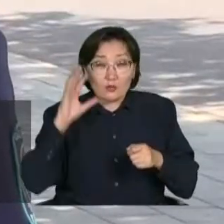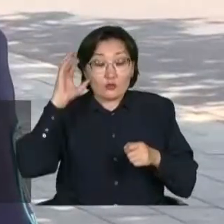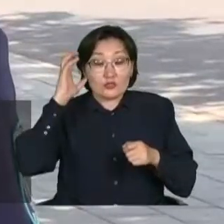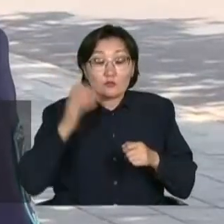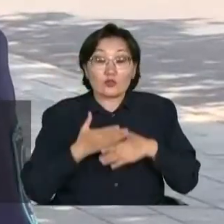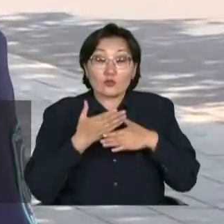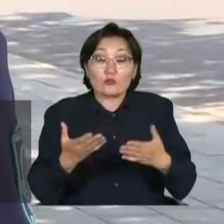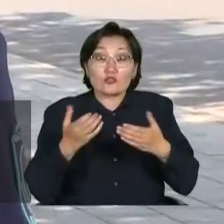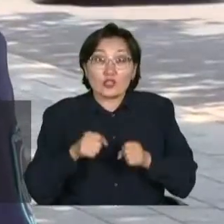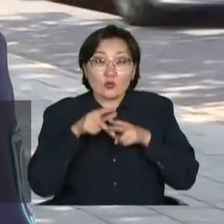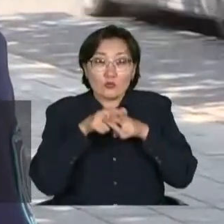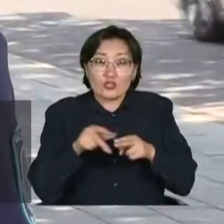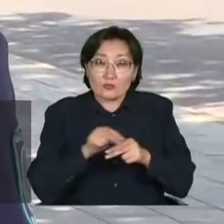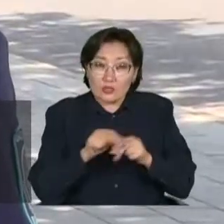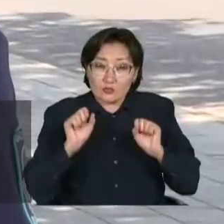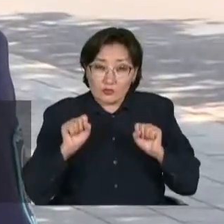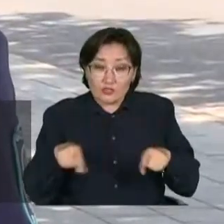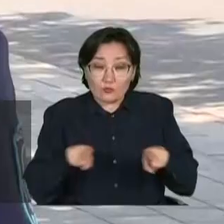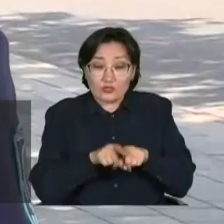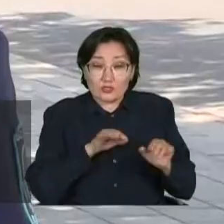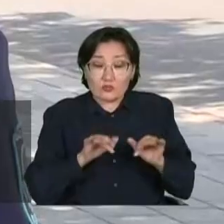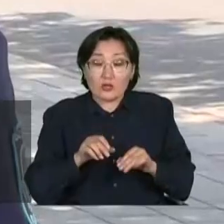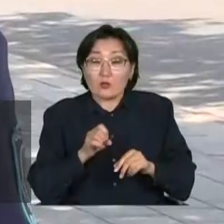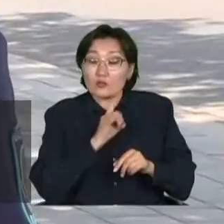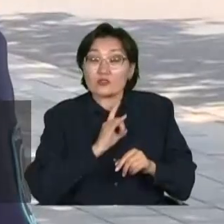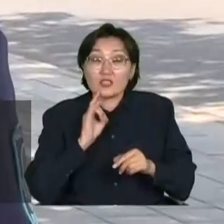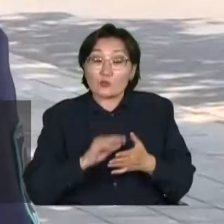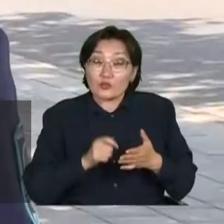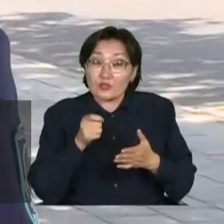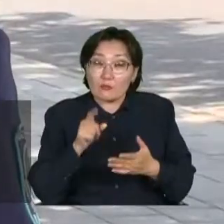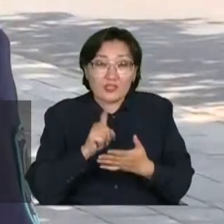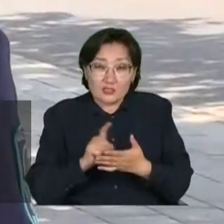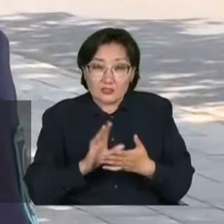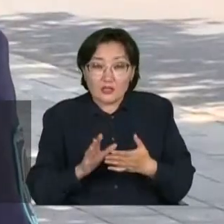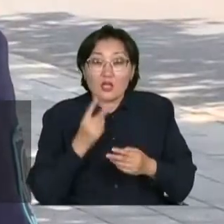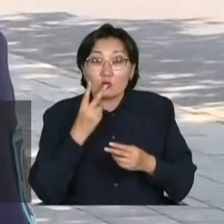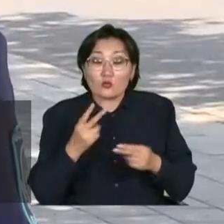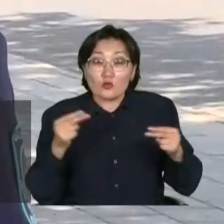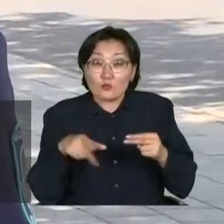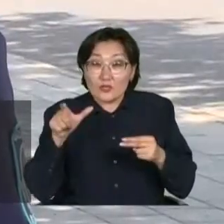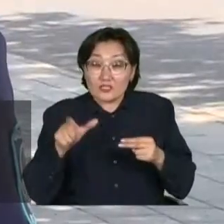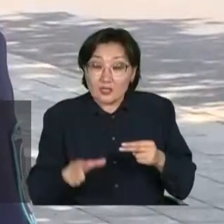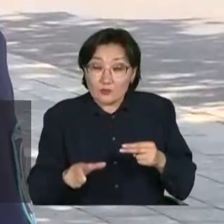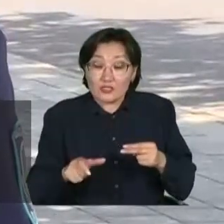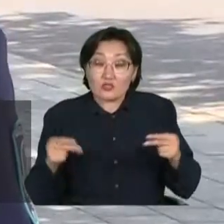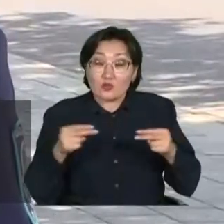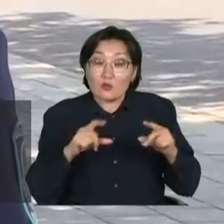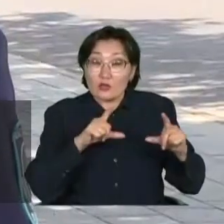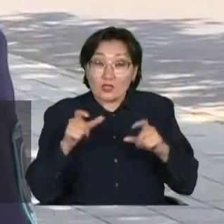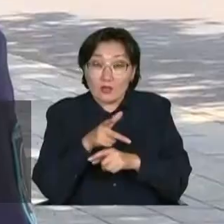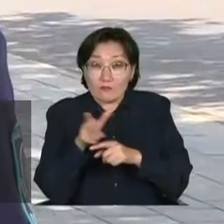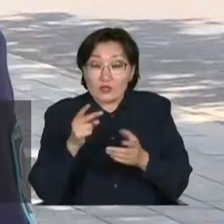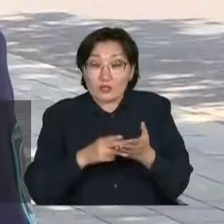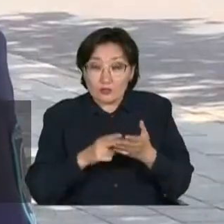психологиялық көмек алуға мәжбүрлей алады. Мұндай істерде жәбірленушінің арыз беруі міндетті емес. Көрген кісінің куәлігі немесе суреті, видео